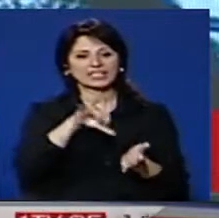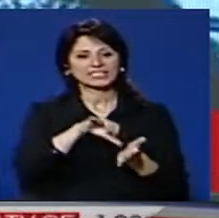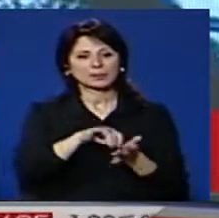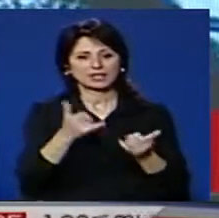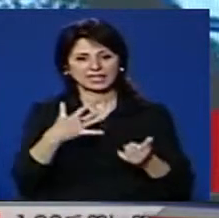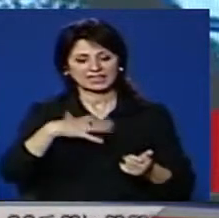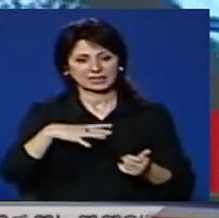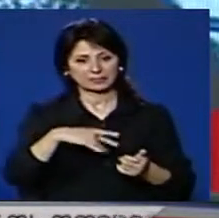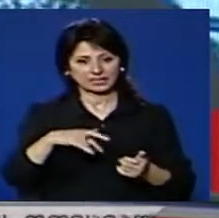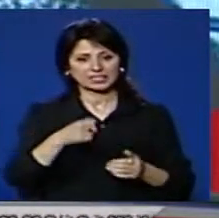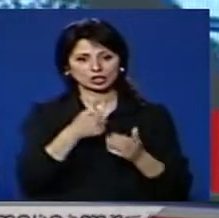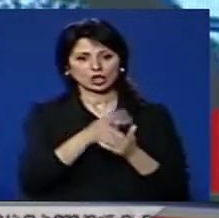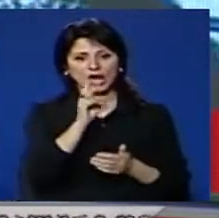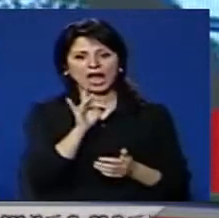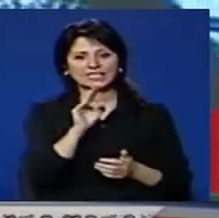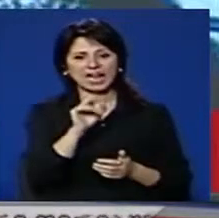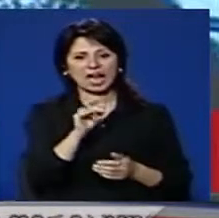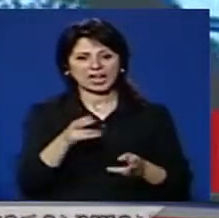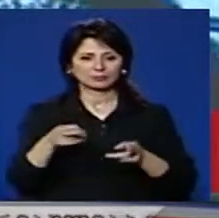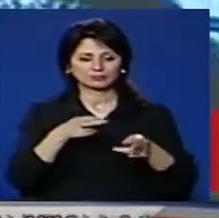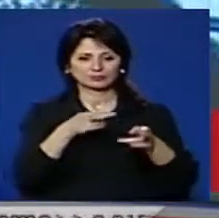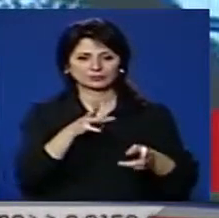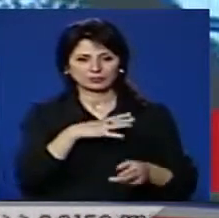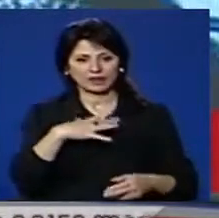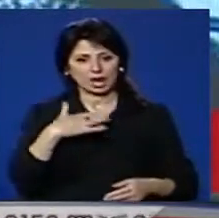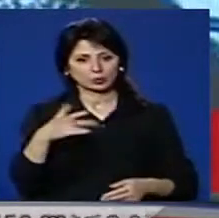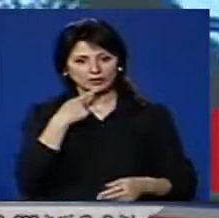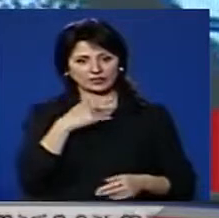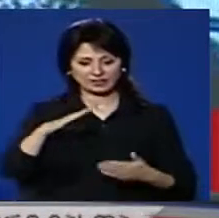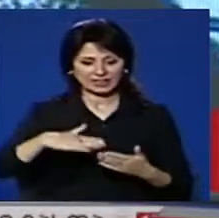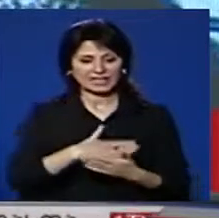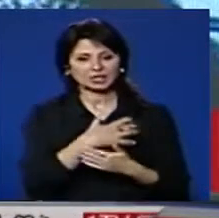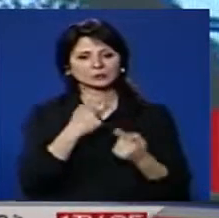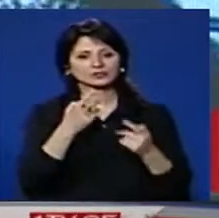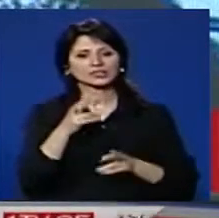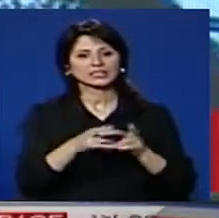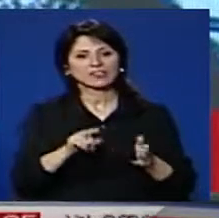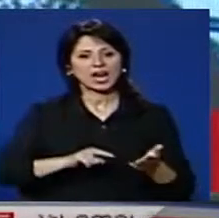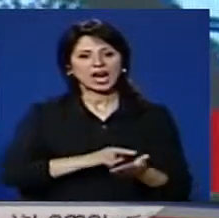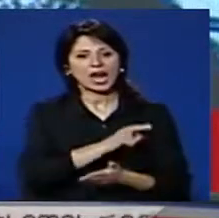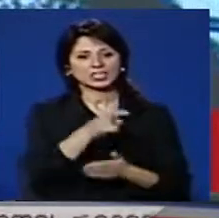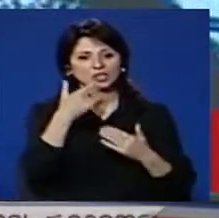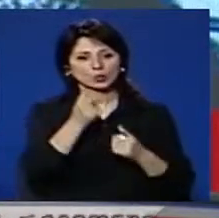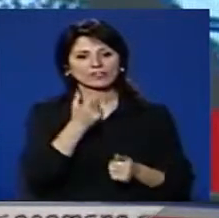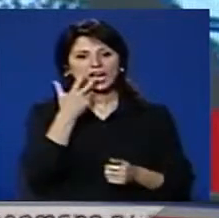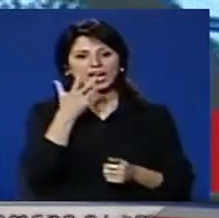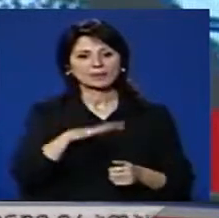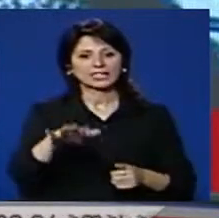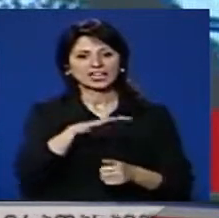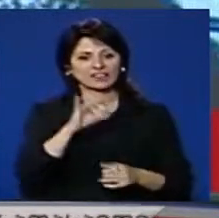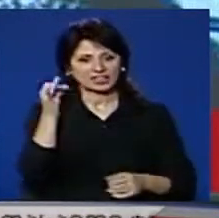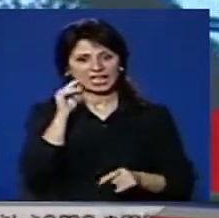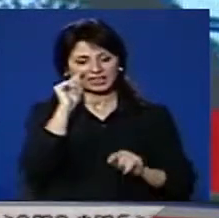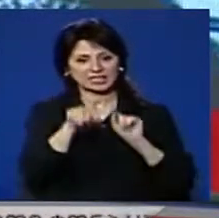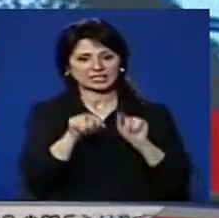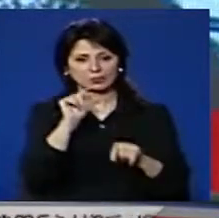დღეს თბილისიდან კარწახამდე იმგზავრეს. ქართული მხარე განმარტავს, რომ სატრანზიტო მნიშვნელობის სარკინი გზო ხაზის გამოყენებით უკვე რამდენიმე ქვეყანაა